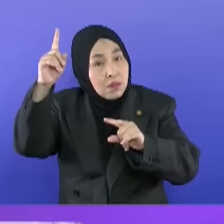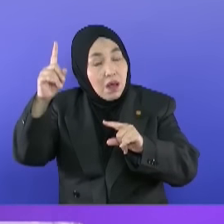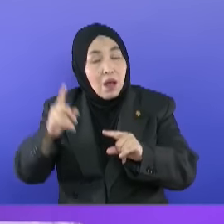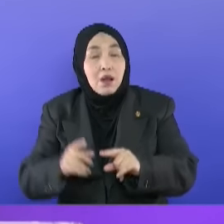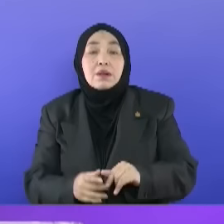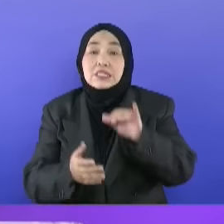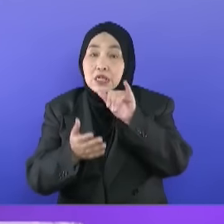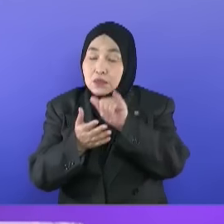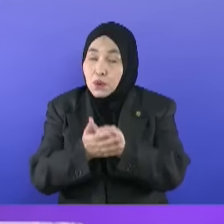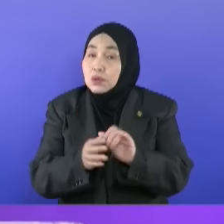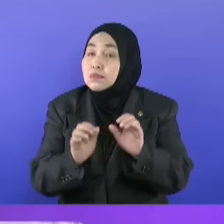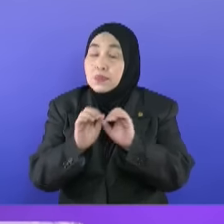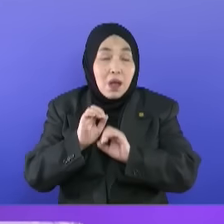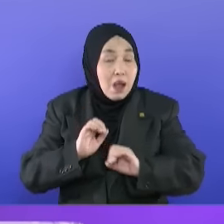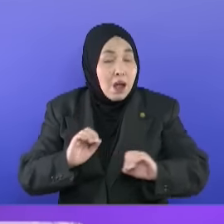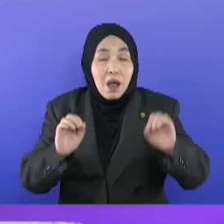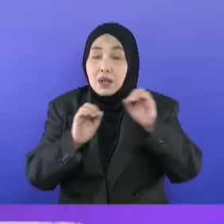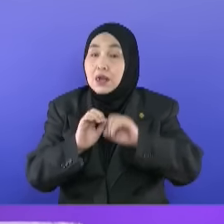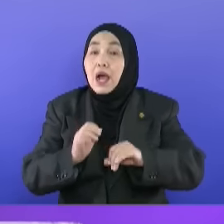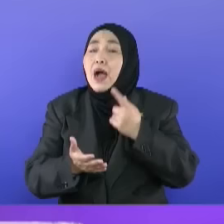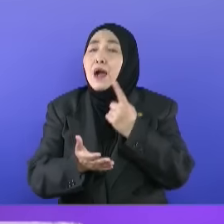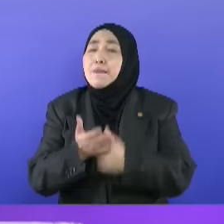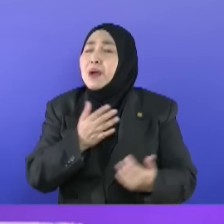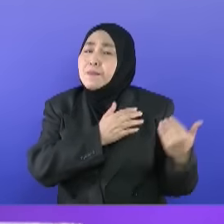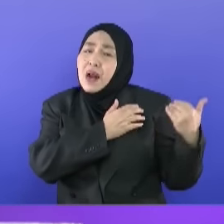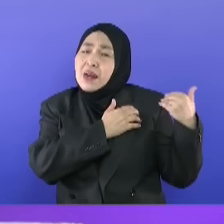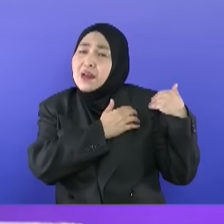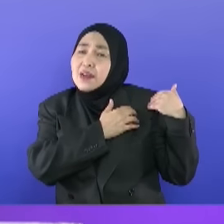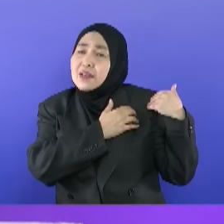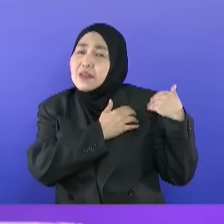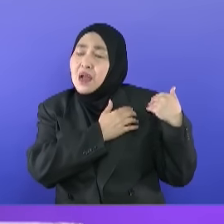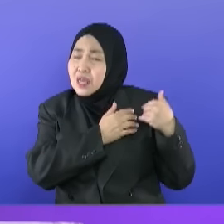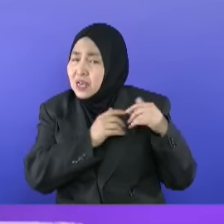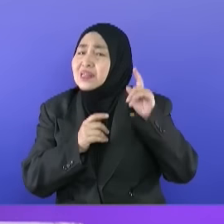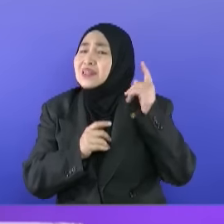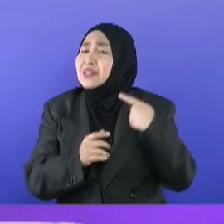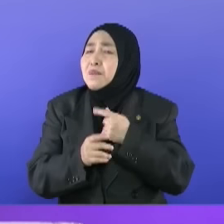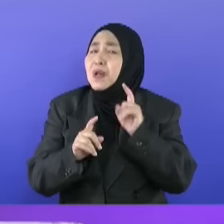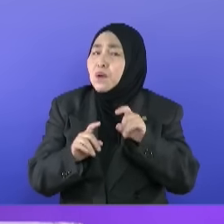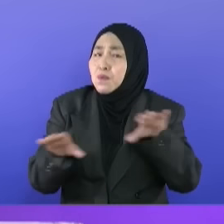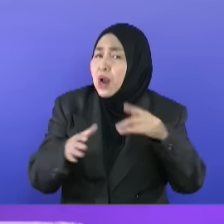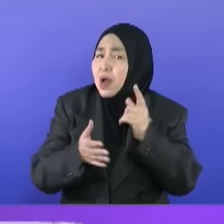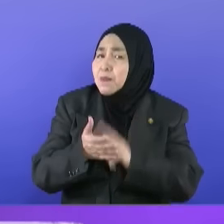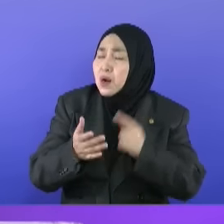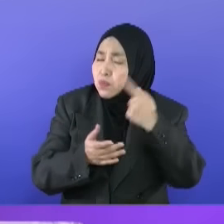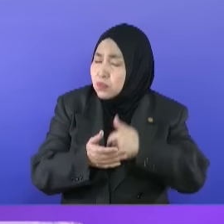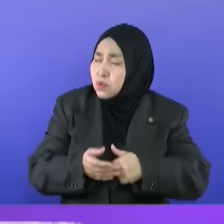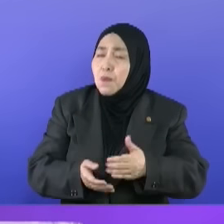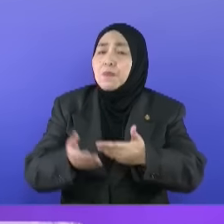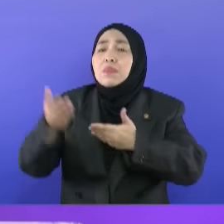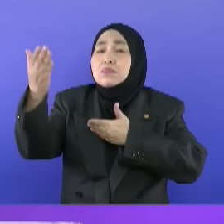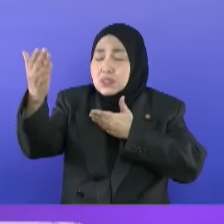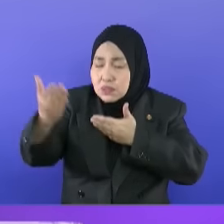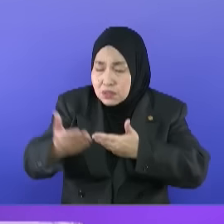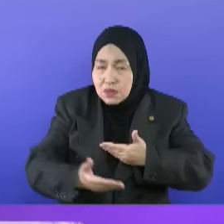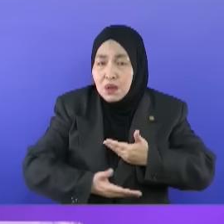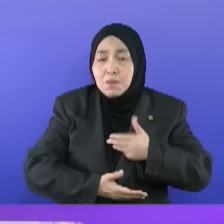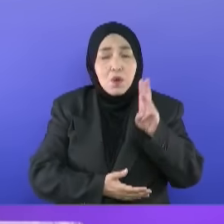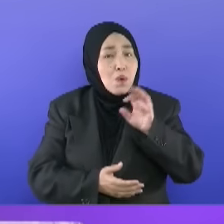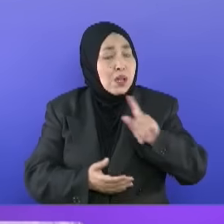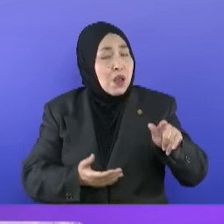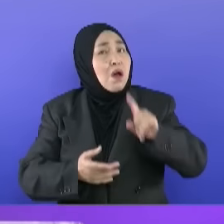minallahi min waliyun wala nasir. Jadi apakah peranan kita? Kita perlu buat apa untuk menjemput wali? Ya. Terus Allah